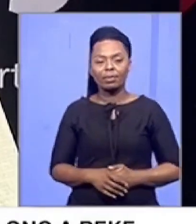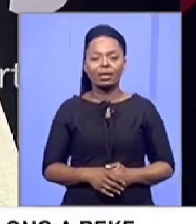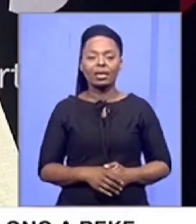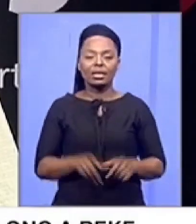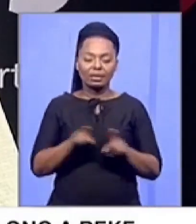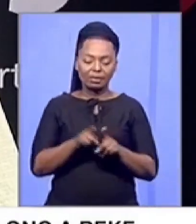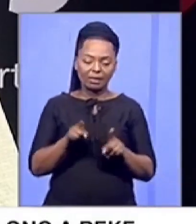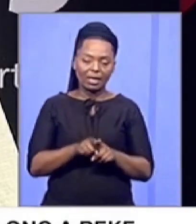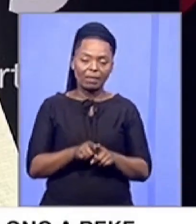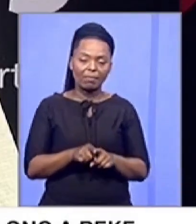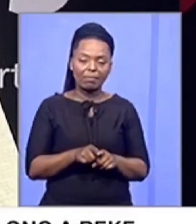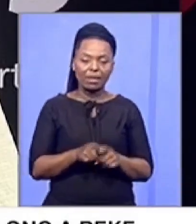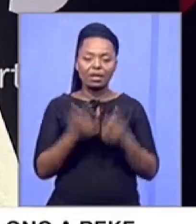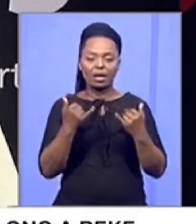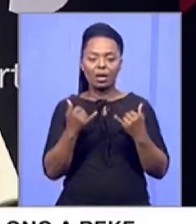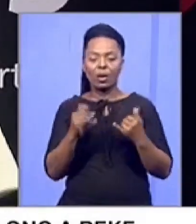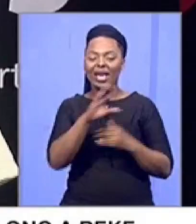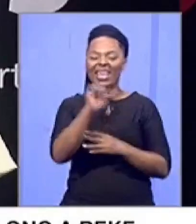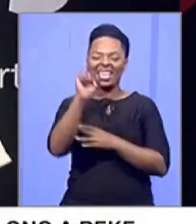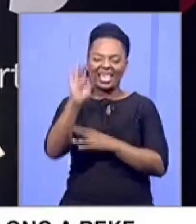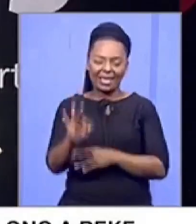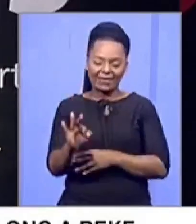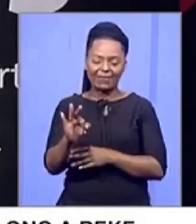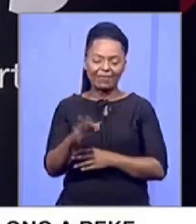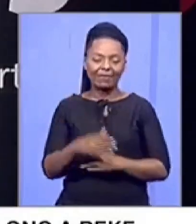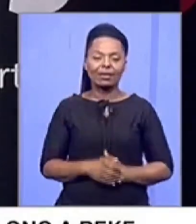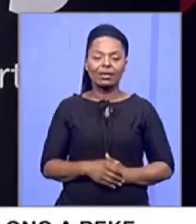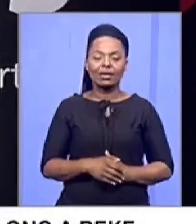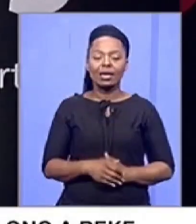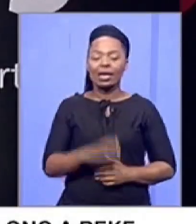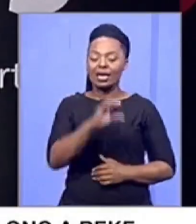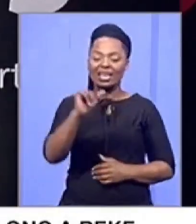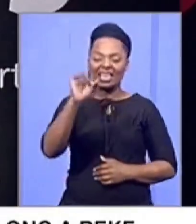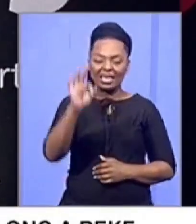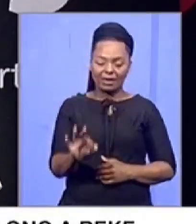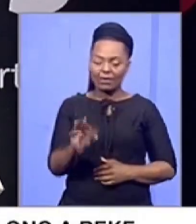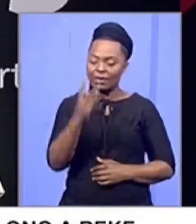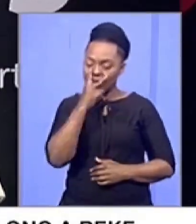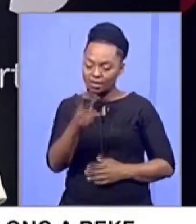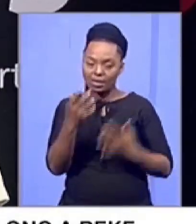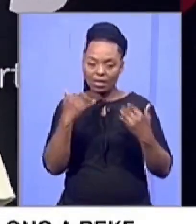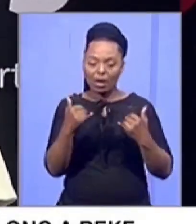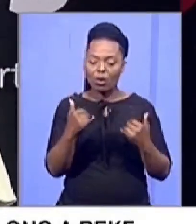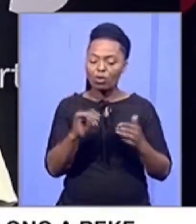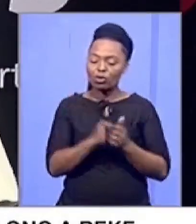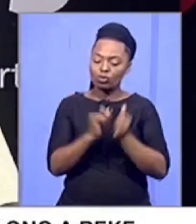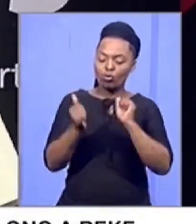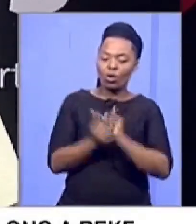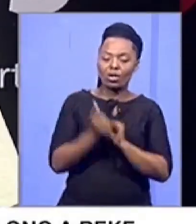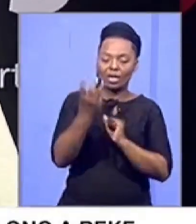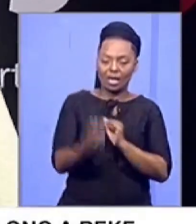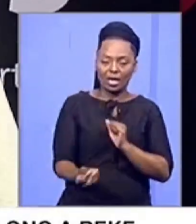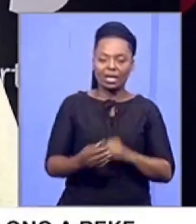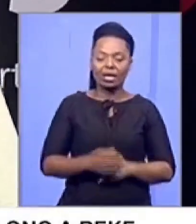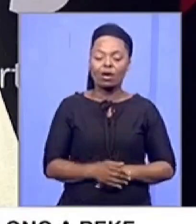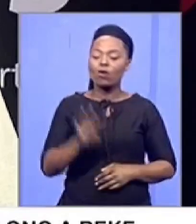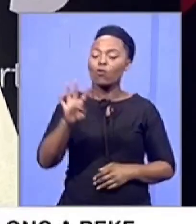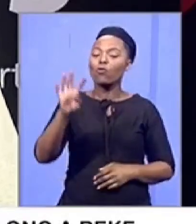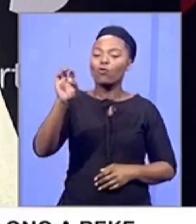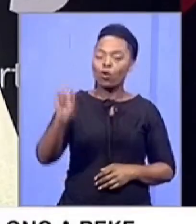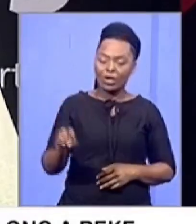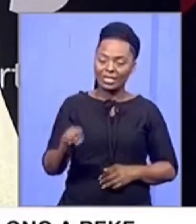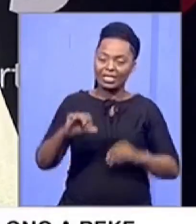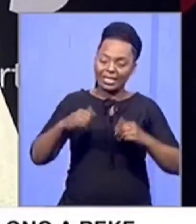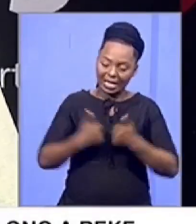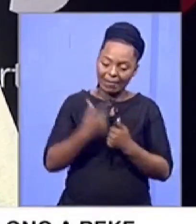kenyeletsa le dipapadi tsa bona tsa CAF empa hape re shebele dipapadi tse banang le tsona sehlopheng sa Sundowns mala dipapadi tse 40 sehlopheng